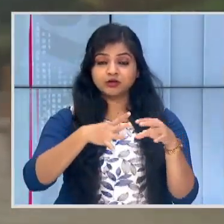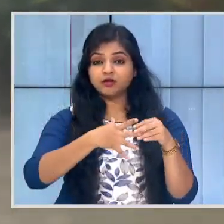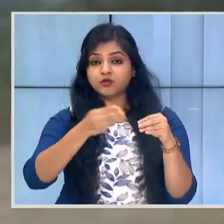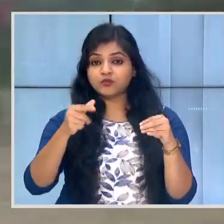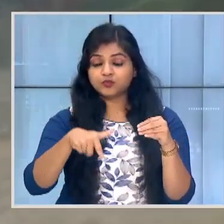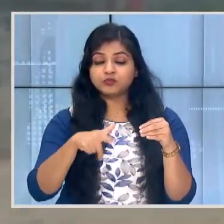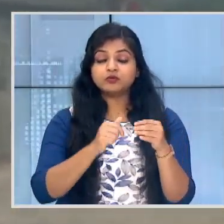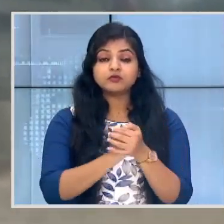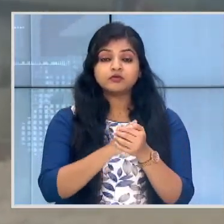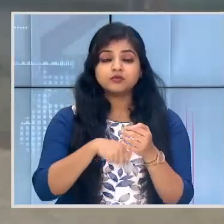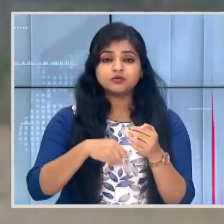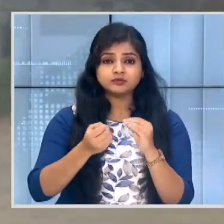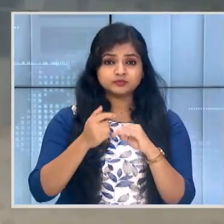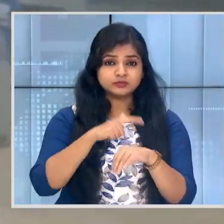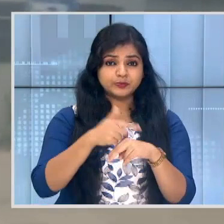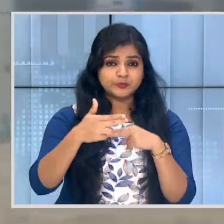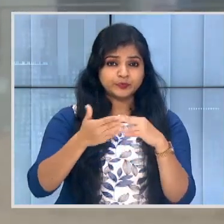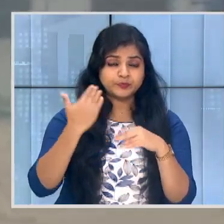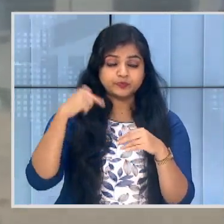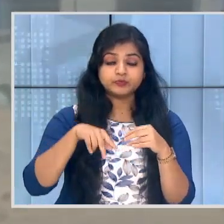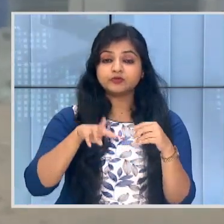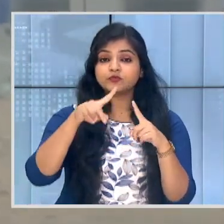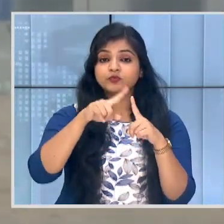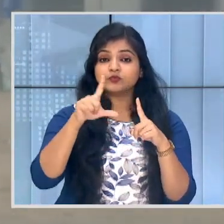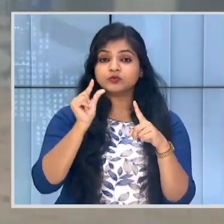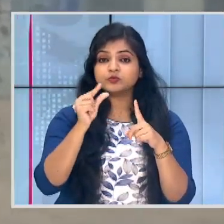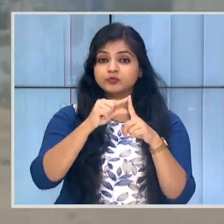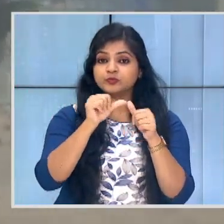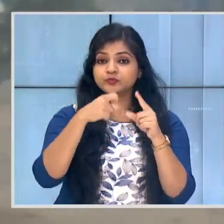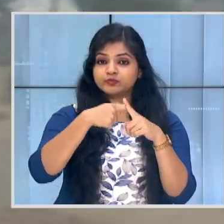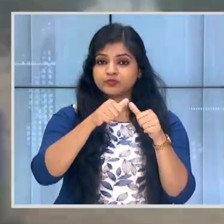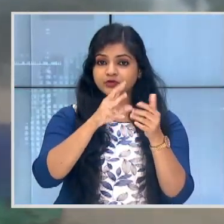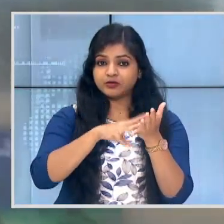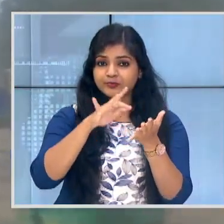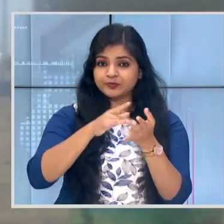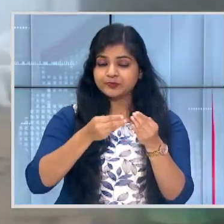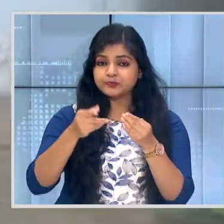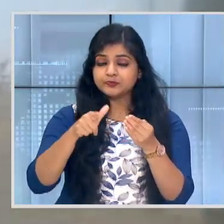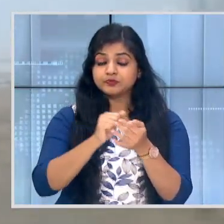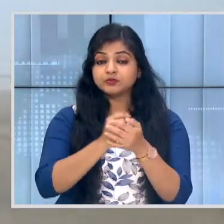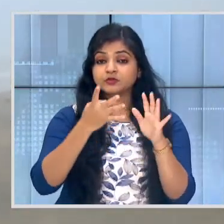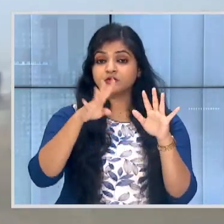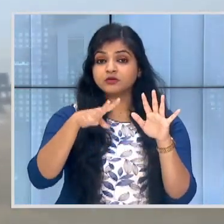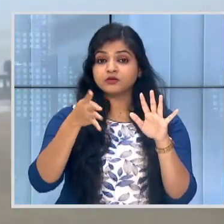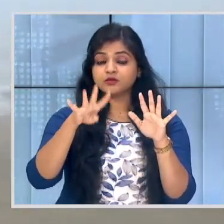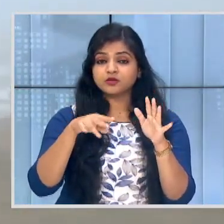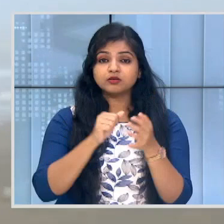വന്നാൽ, നമ്മളിപ്പോൾ അല്പസമയം മുമ്പ് നമ്മൾ പോയൊരു സ്ഥലം വില്ലിവാക്കത്തെ സിക്കോട്ട് എന്ന് പറയുന്ന മേഖലയാണ്. ഏകദേശം